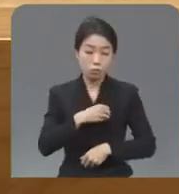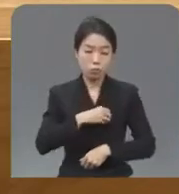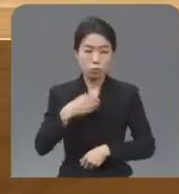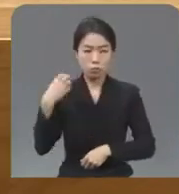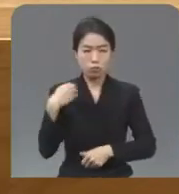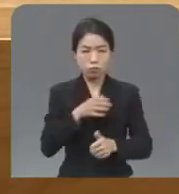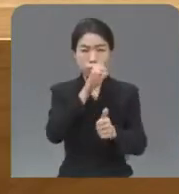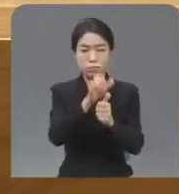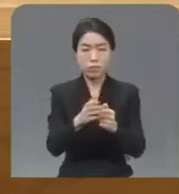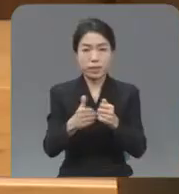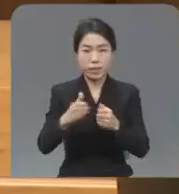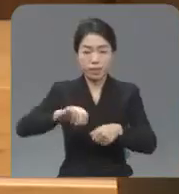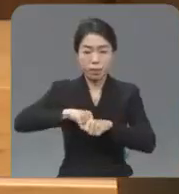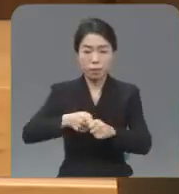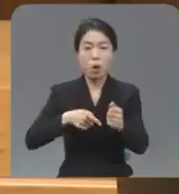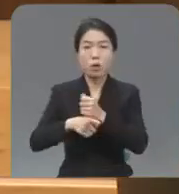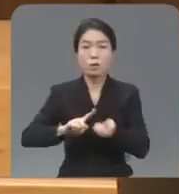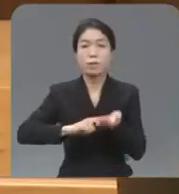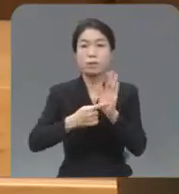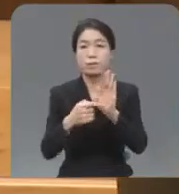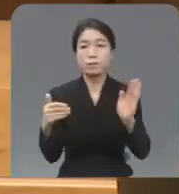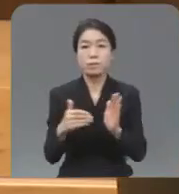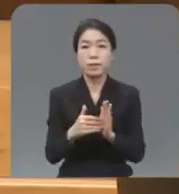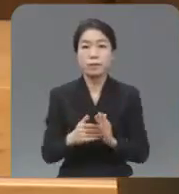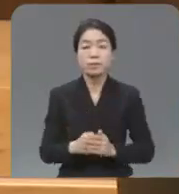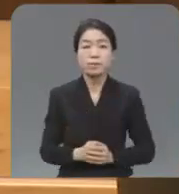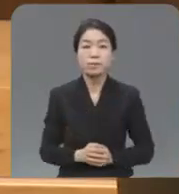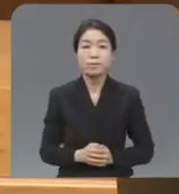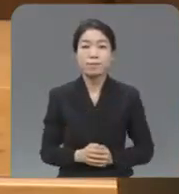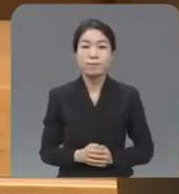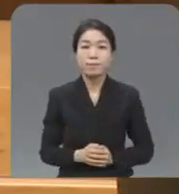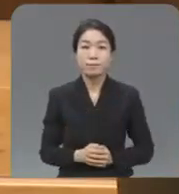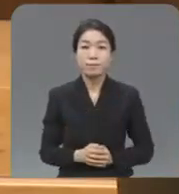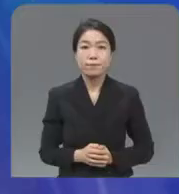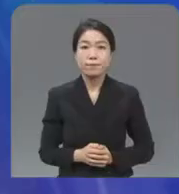부담을 전가했다며 양형의 이유를 밝혔습니다.